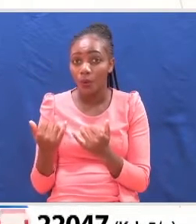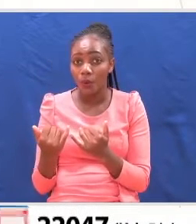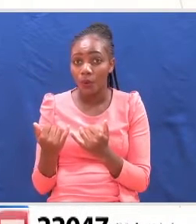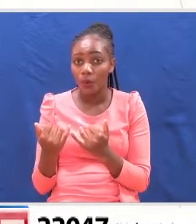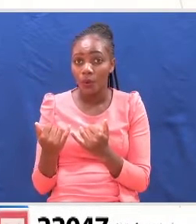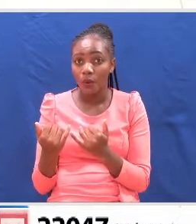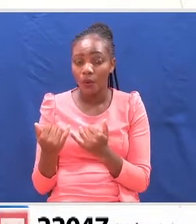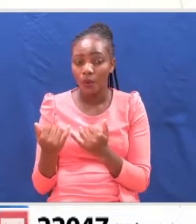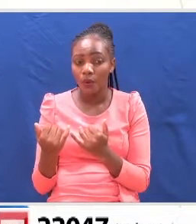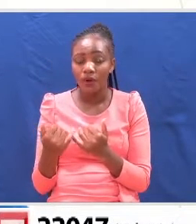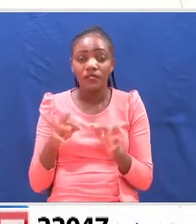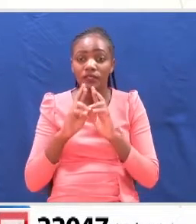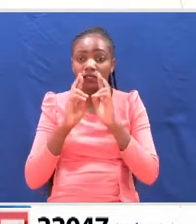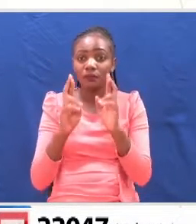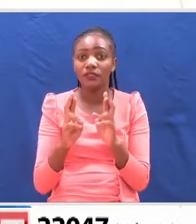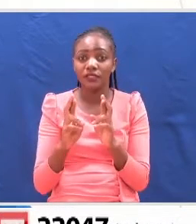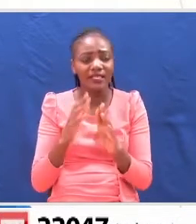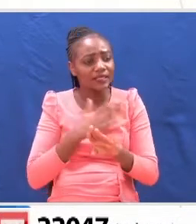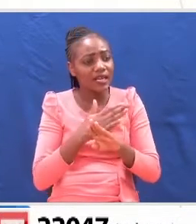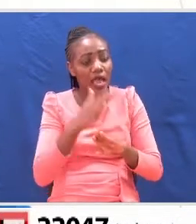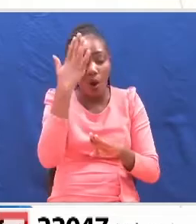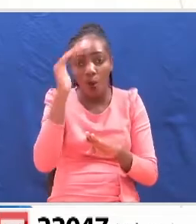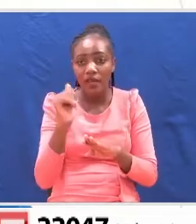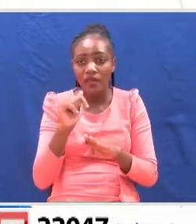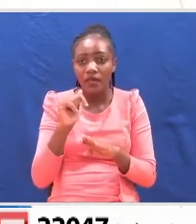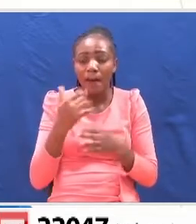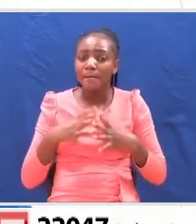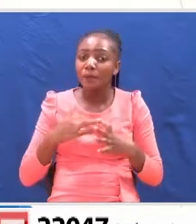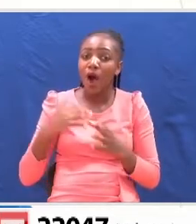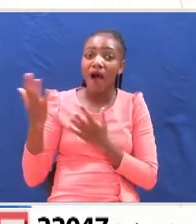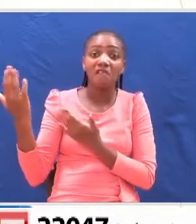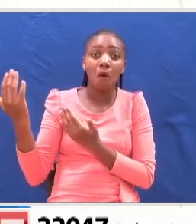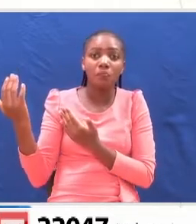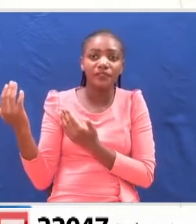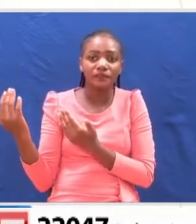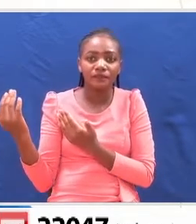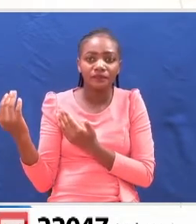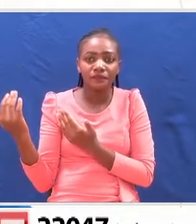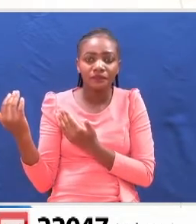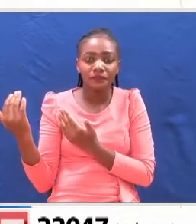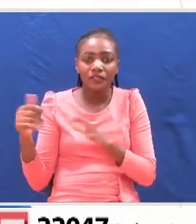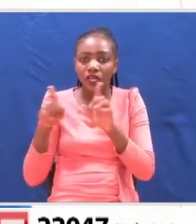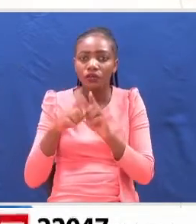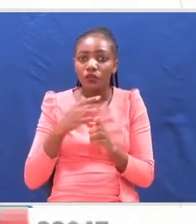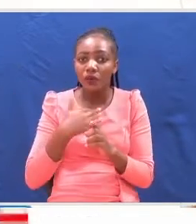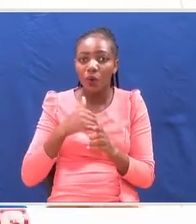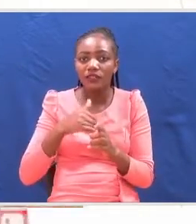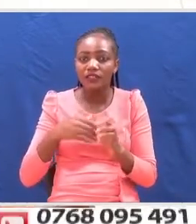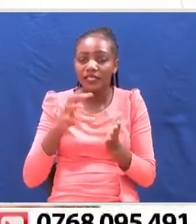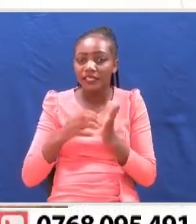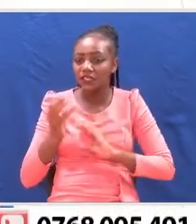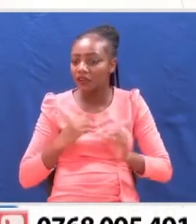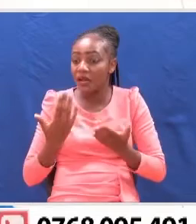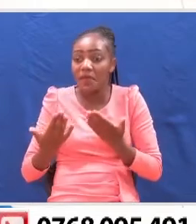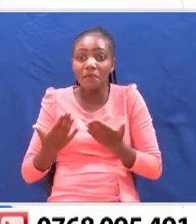imeshindikana, ripoti inachukua muda kwa sababu unafikiria kuna matarajio, watu wanaona wanataka paka ufisadi wewe umepatikana, na pengine